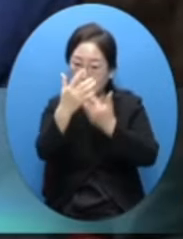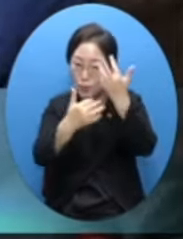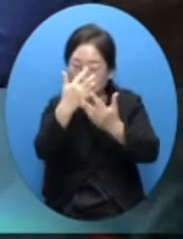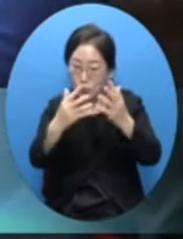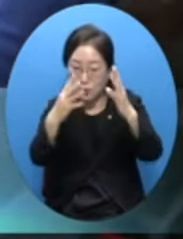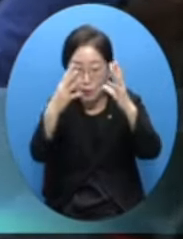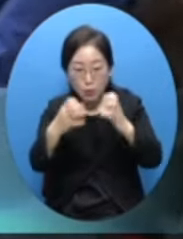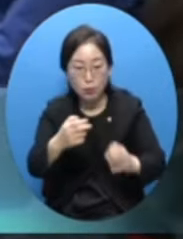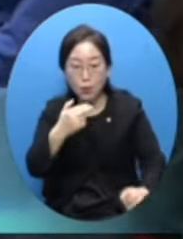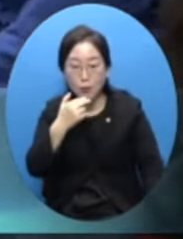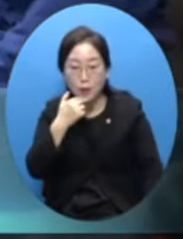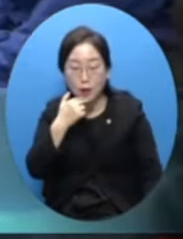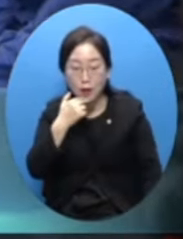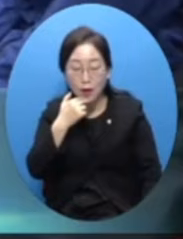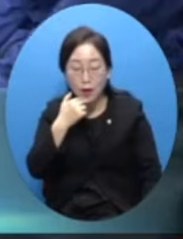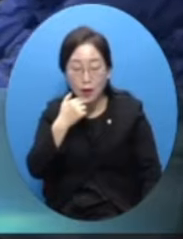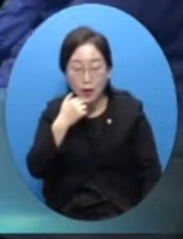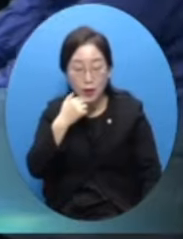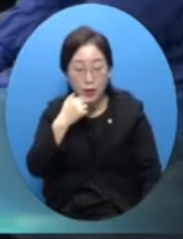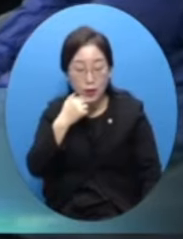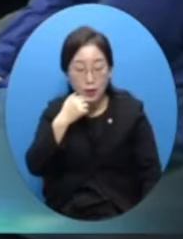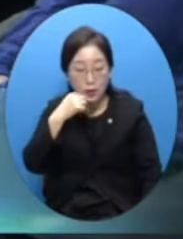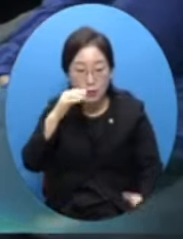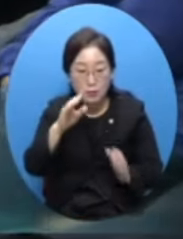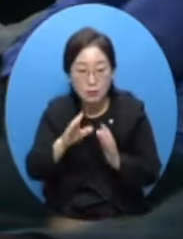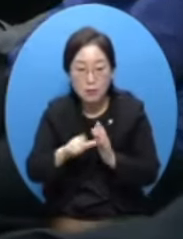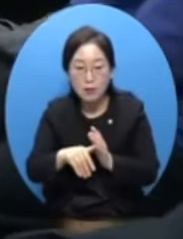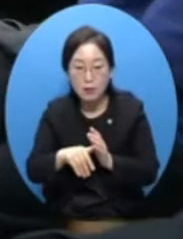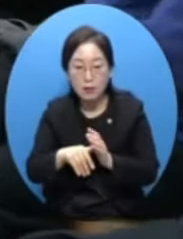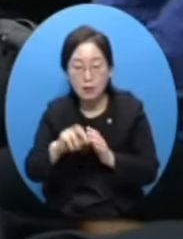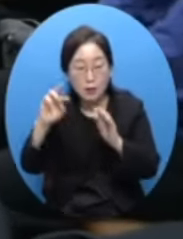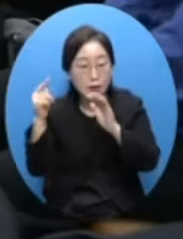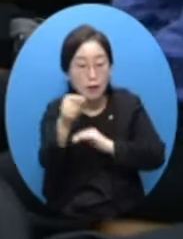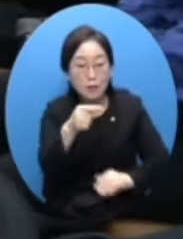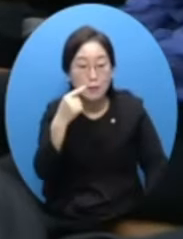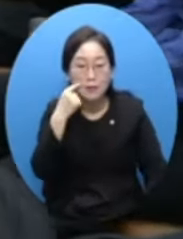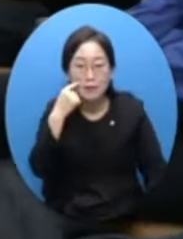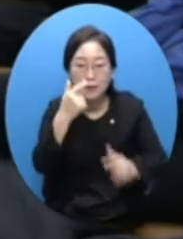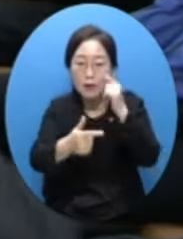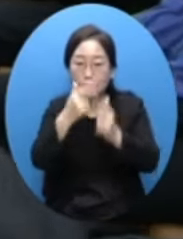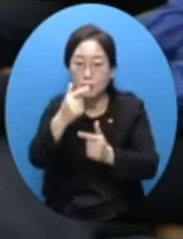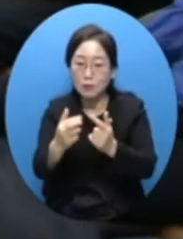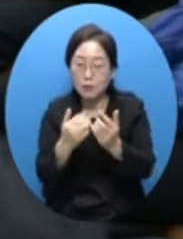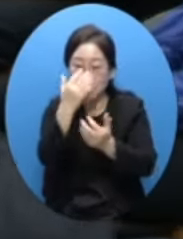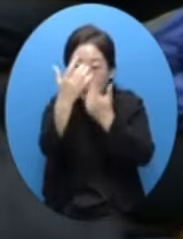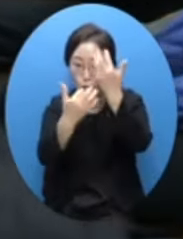하니 그때에 가보니 불이 붙었는데 나무가 타지 않는 것입니다.